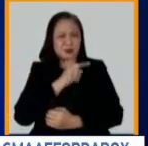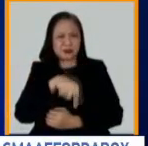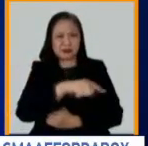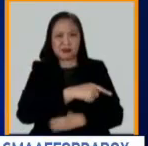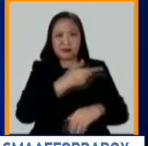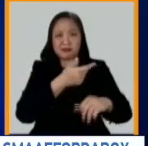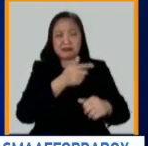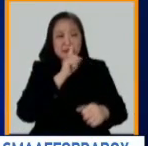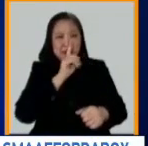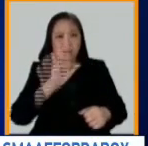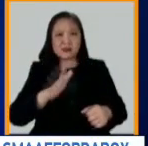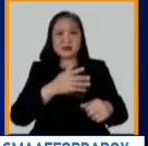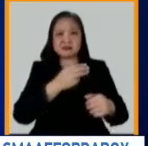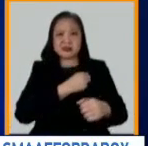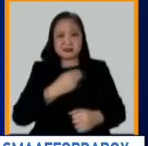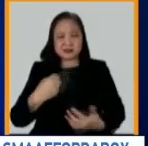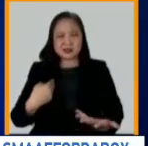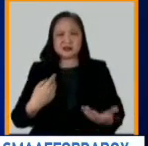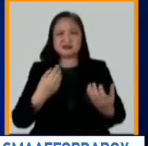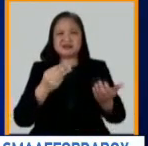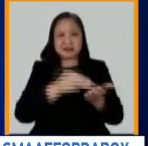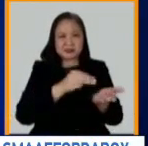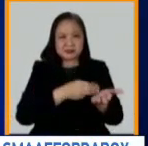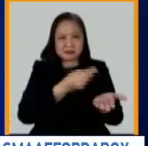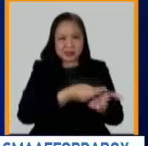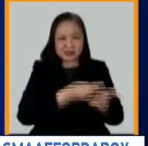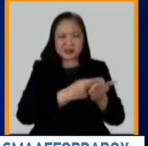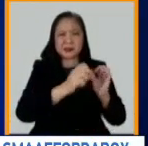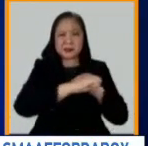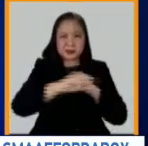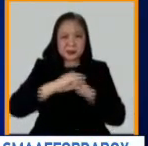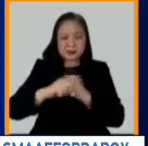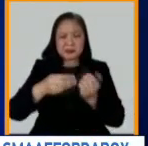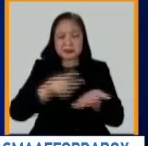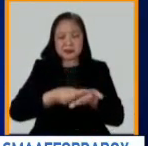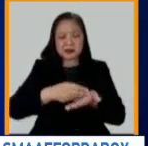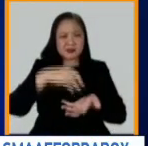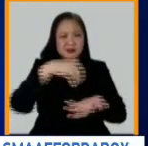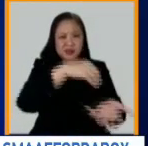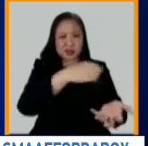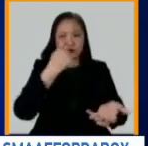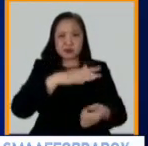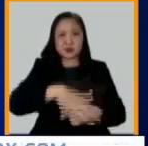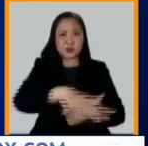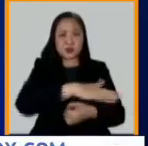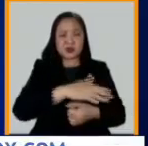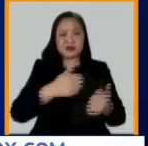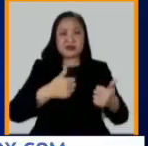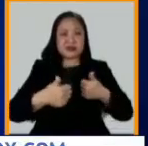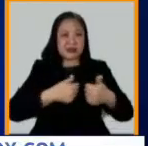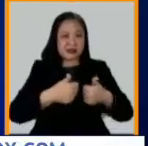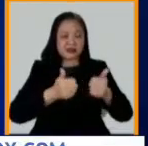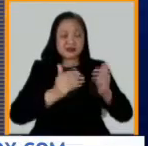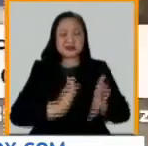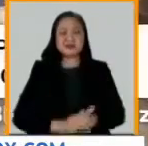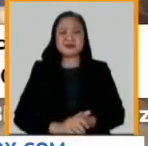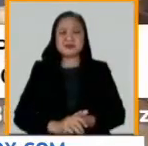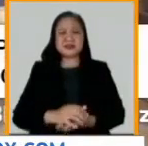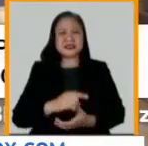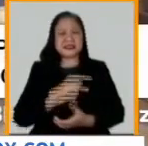at milyong pisong halaga ng campaign funds sa mga local candidates. At ito raw ay paninira sa kanilang